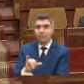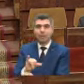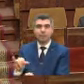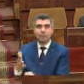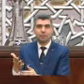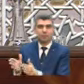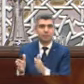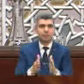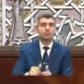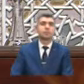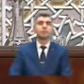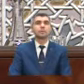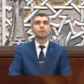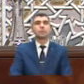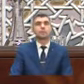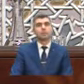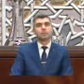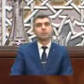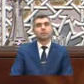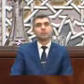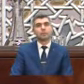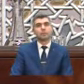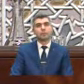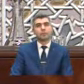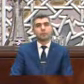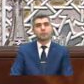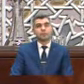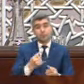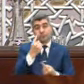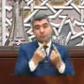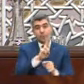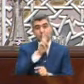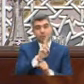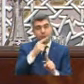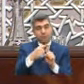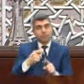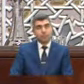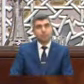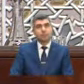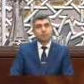شكرا السيده النائبه المحترمه. هل من تعقيبات اضافيه؟